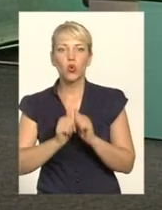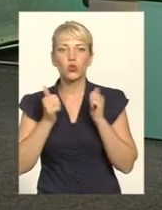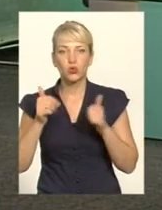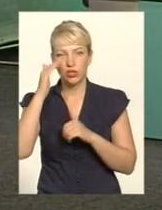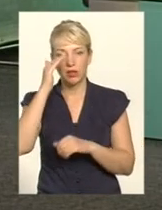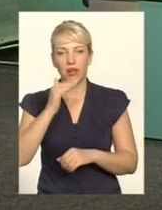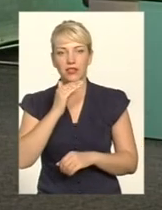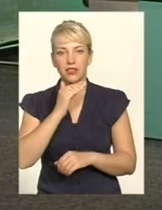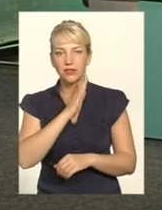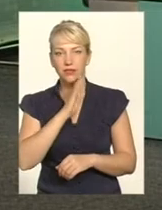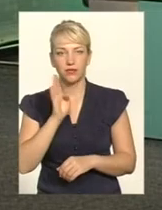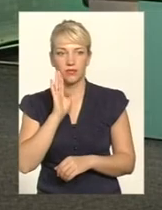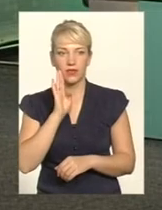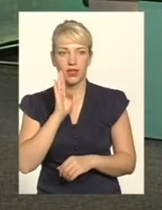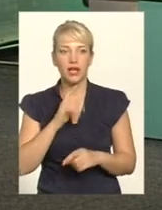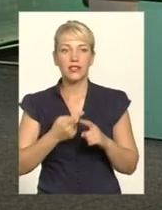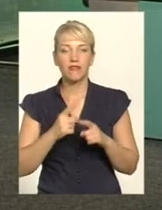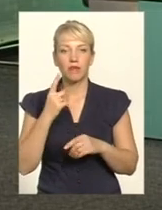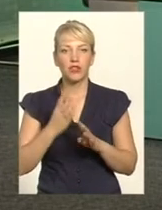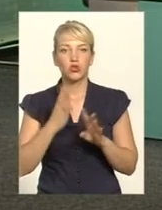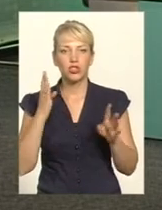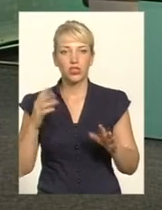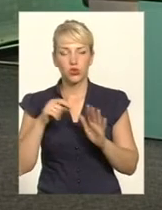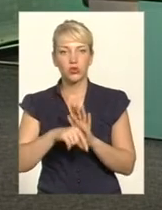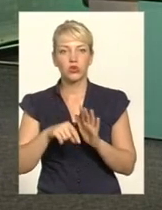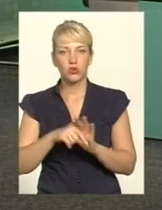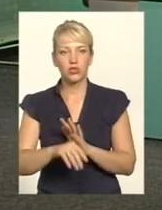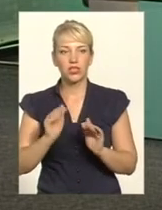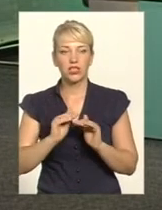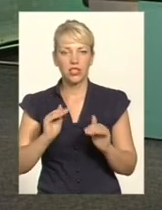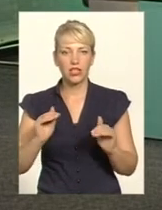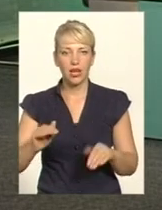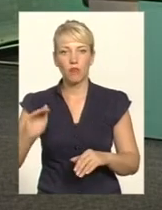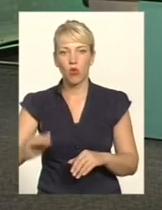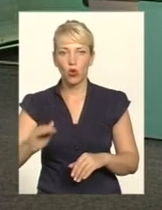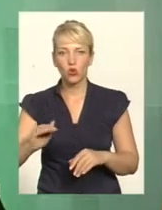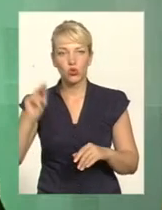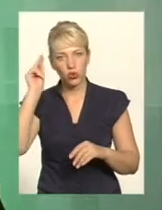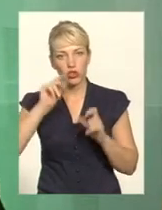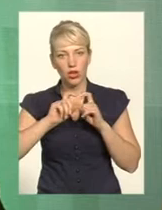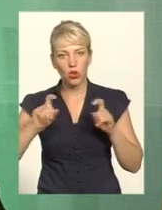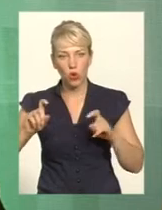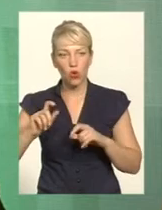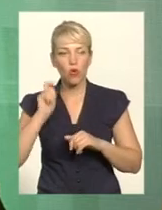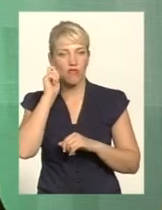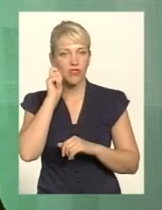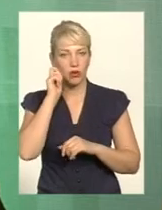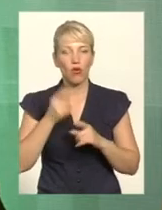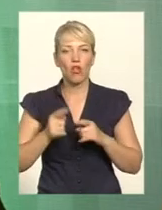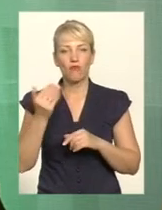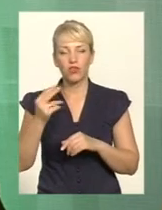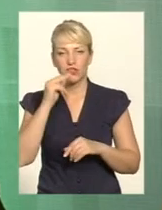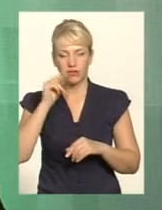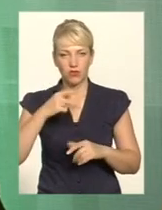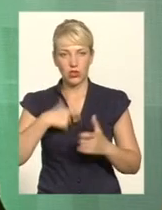батьків? Ну, це в першу чергу стосується дітей молодшого шкільного віку. Вони часто